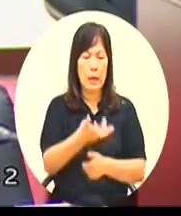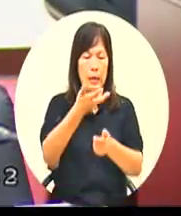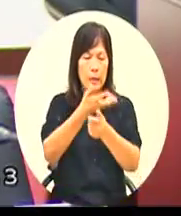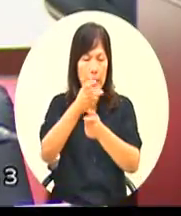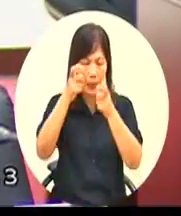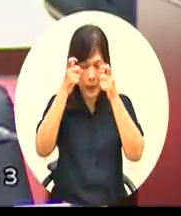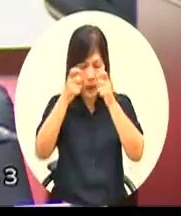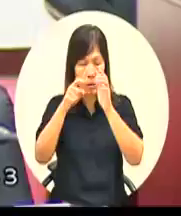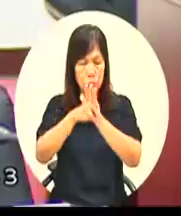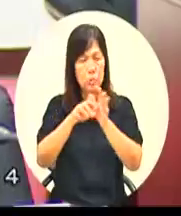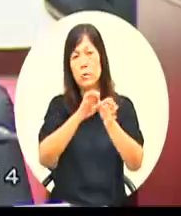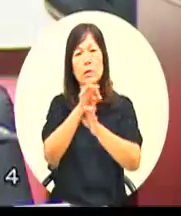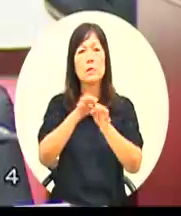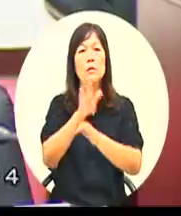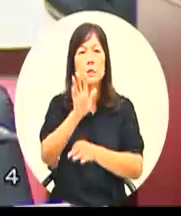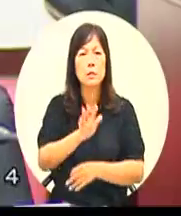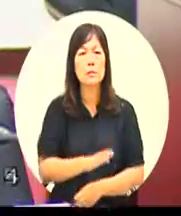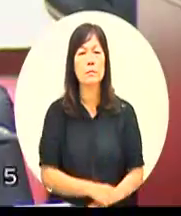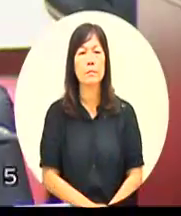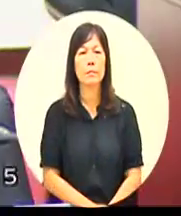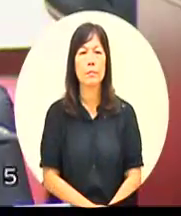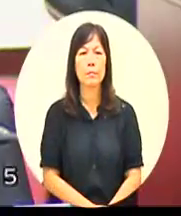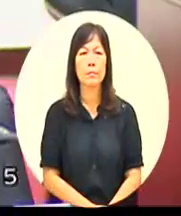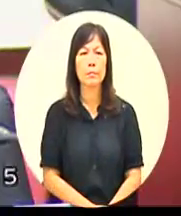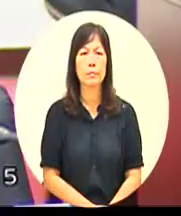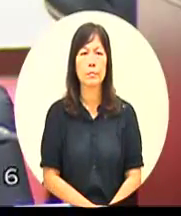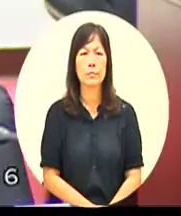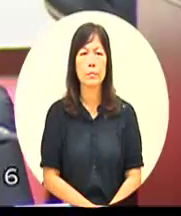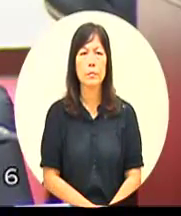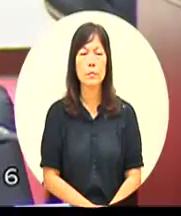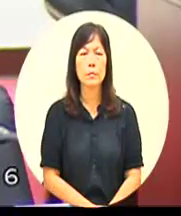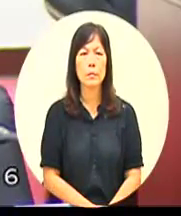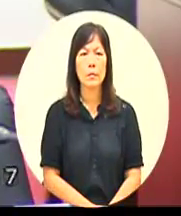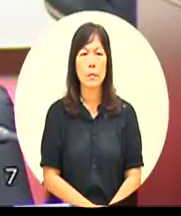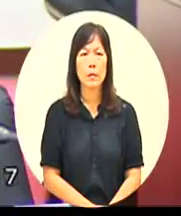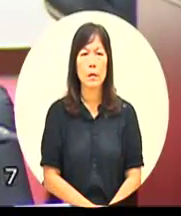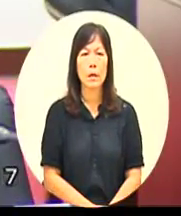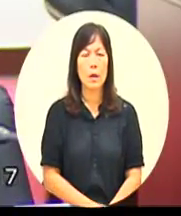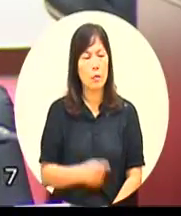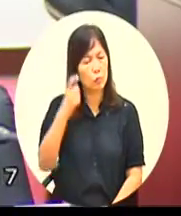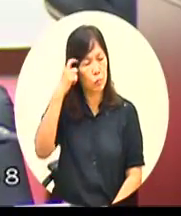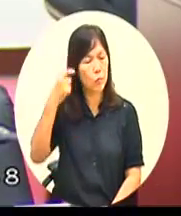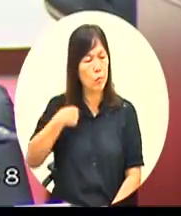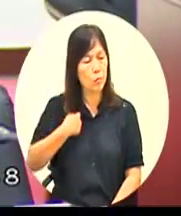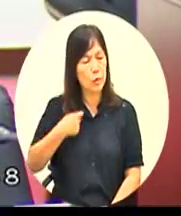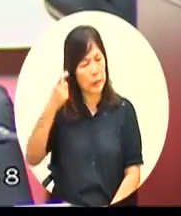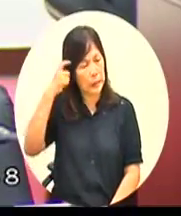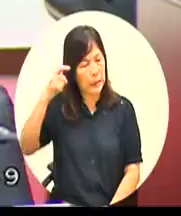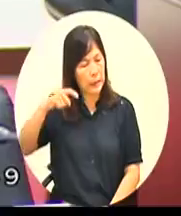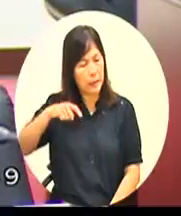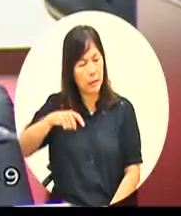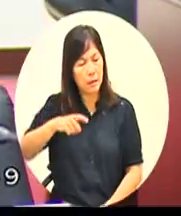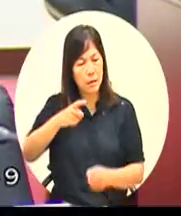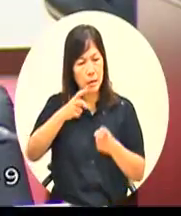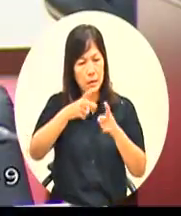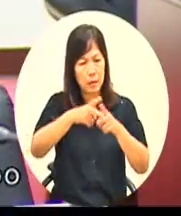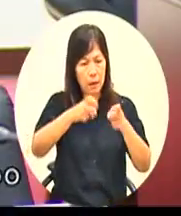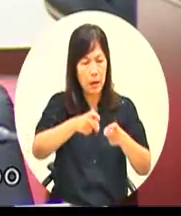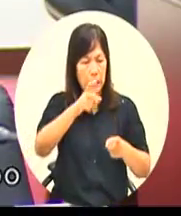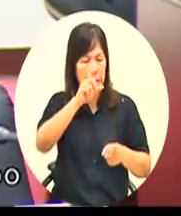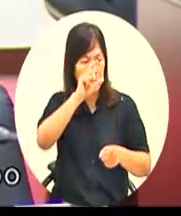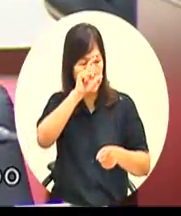一个经济，所以我觉得我们应该把小港的这个特色啊，能够把